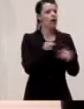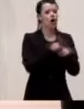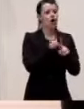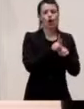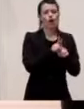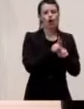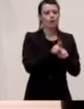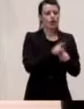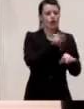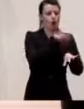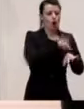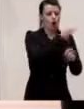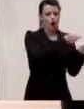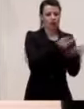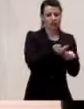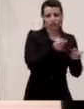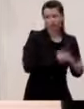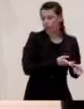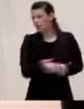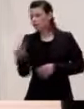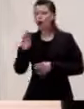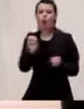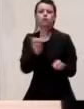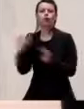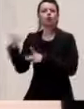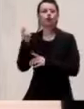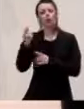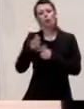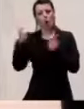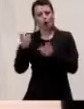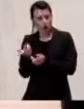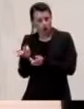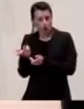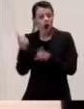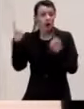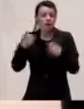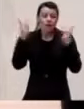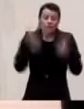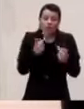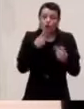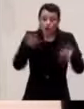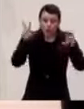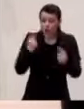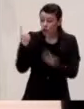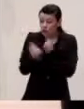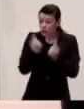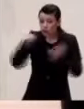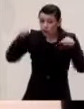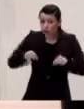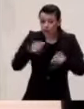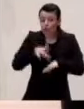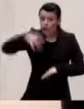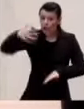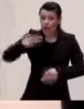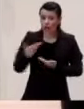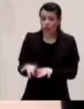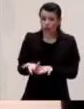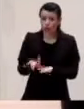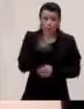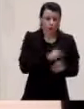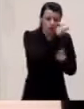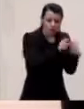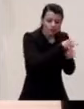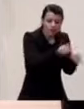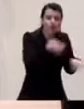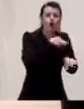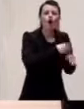di ospiti per fare una valutazione in pronto soccorso, fase che pure è ancora un po' delicata, perché stiamo parlando sempre di ospiti che